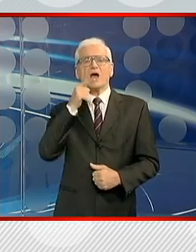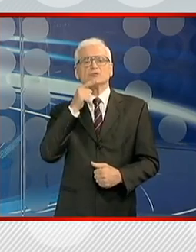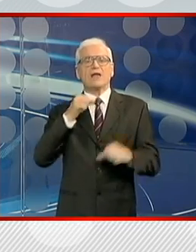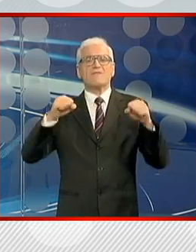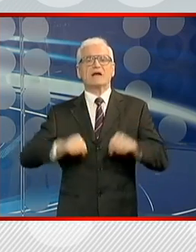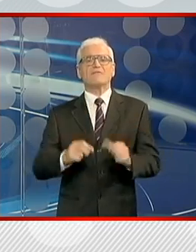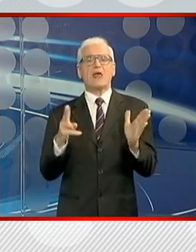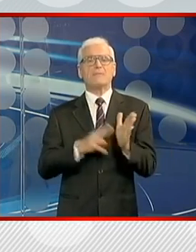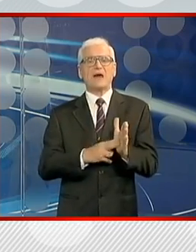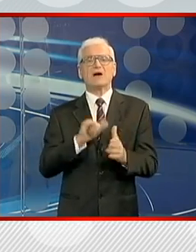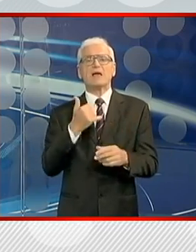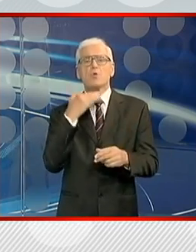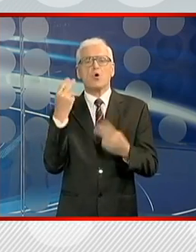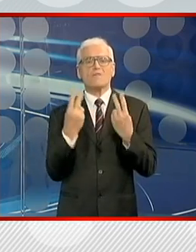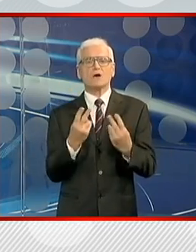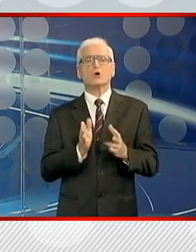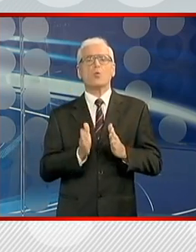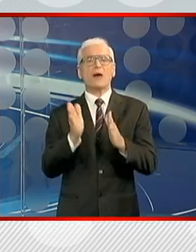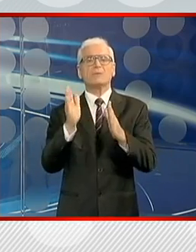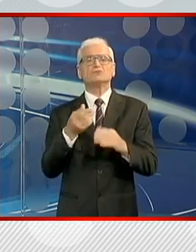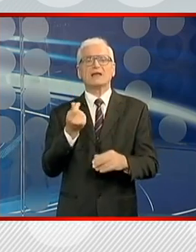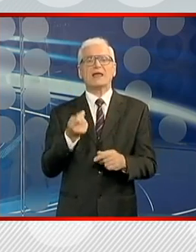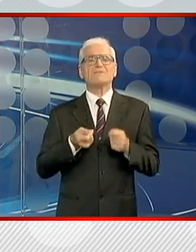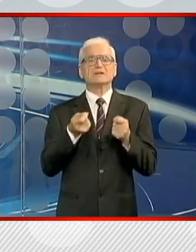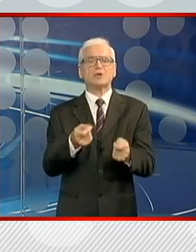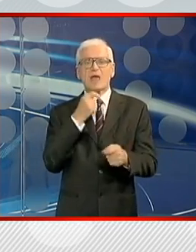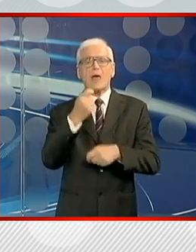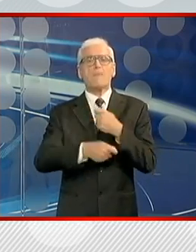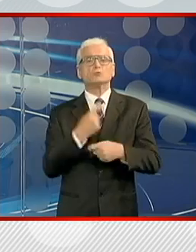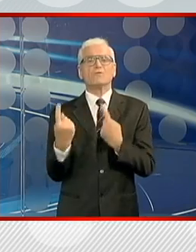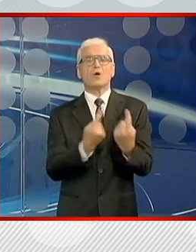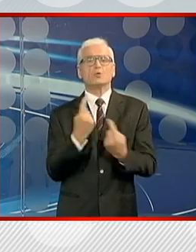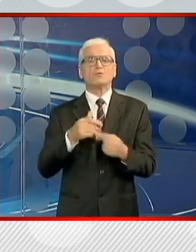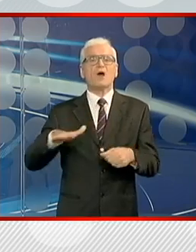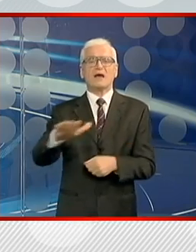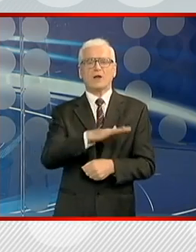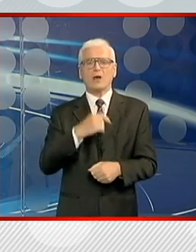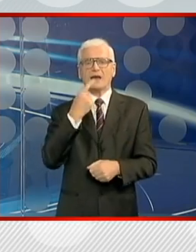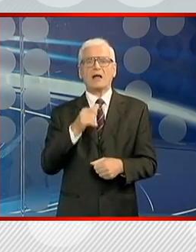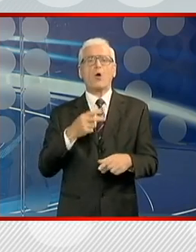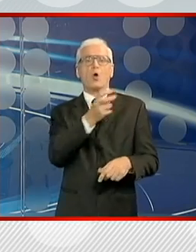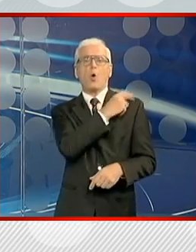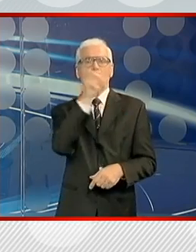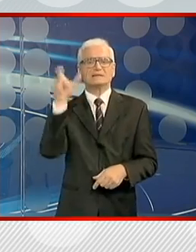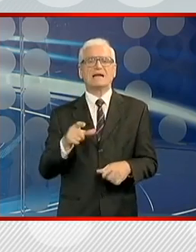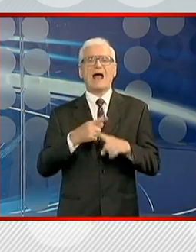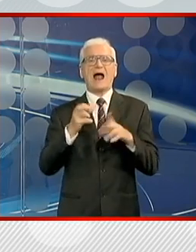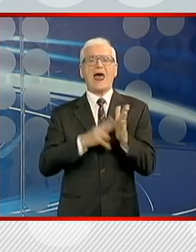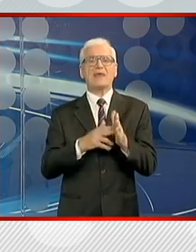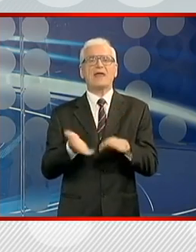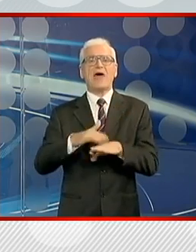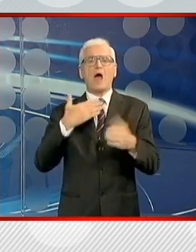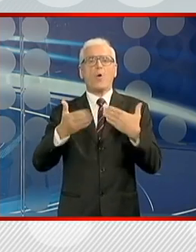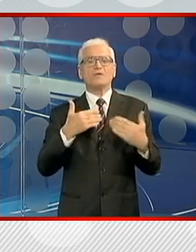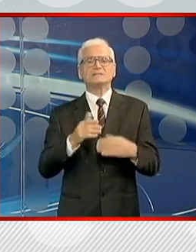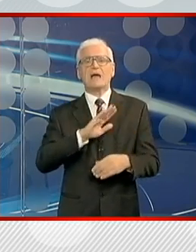Jačanje vladavine prava je ključno za unapređenje investicione i poslovne klime u regionu, rekao je komesar Hahn na konferenciji